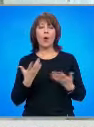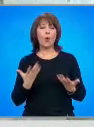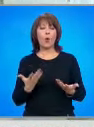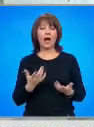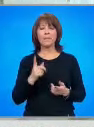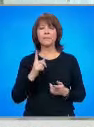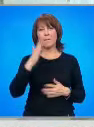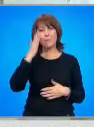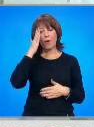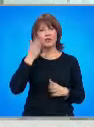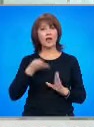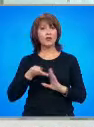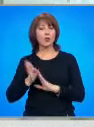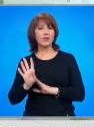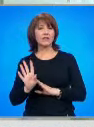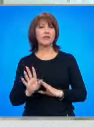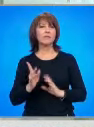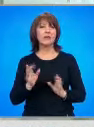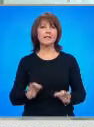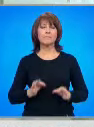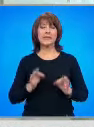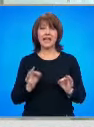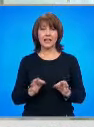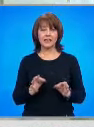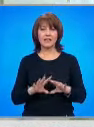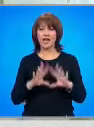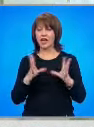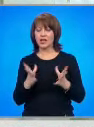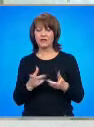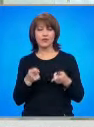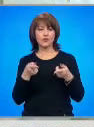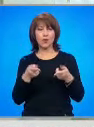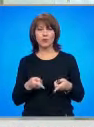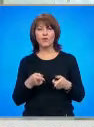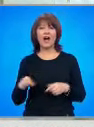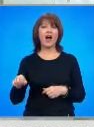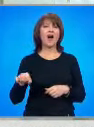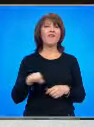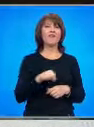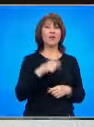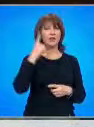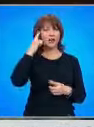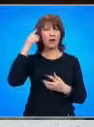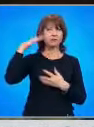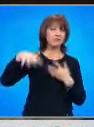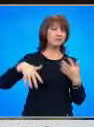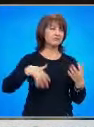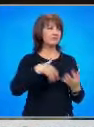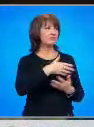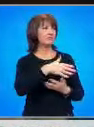да отидат при съответните специалисти и всичко това води до едно лутане на пациента